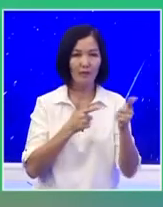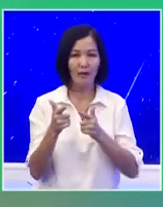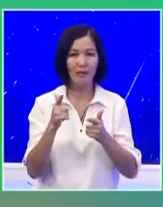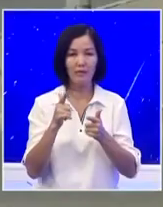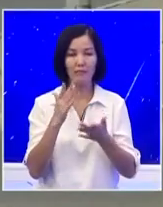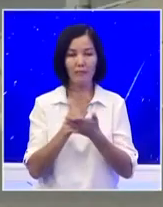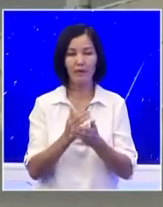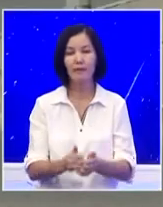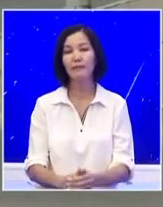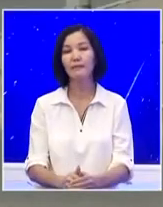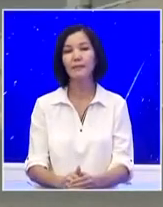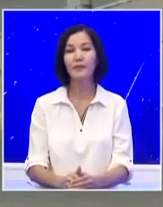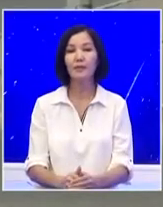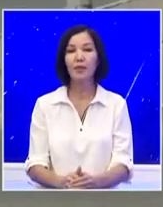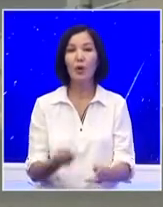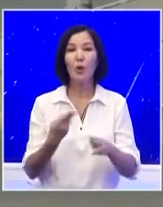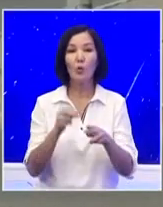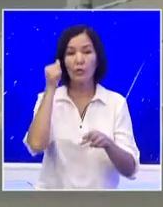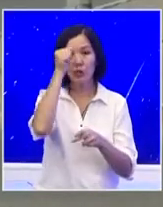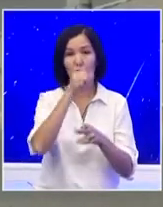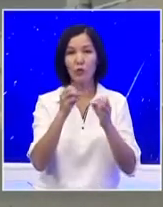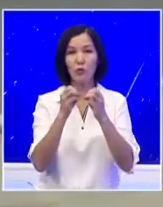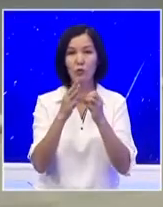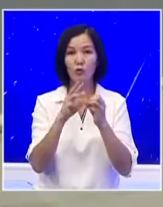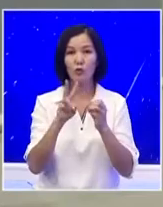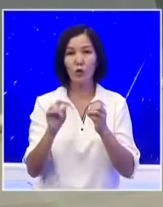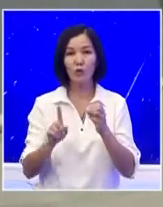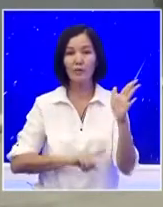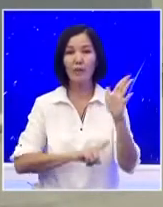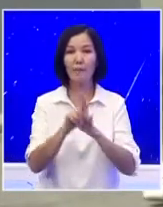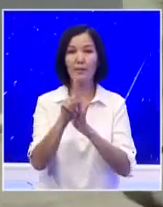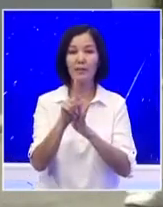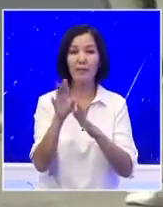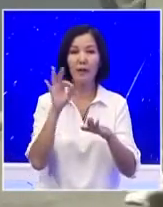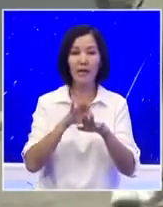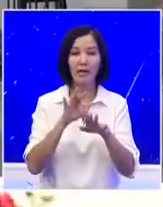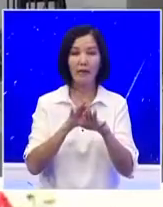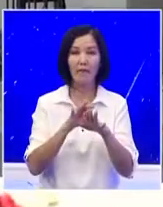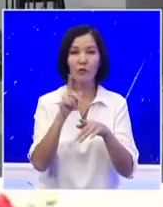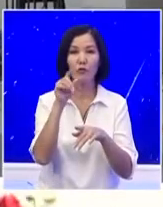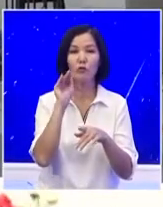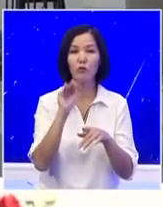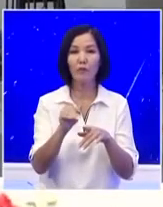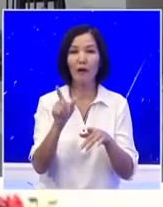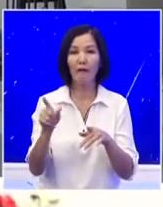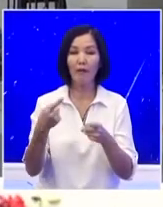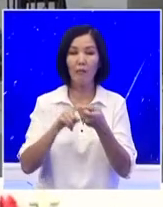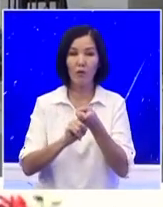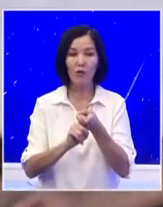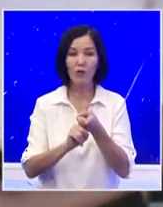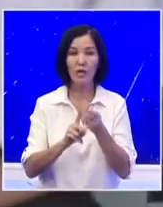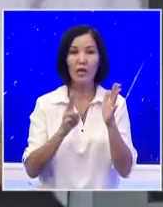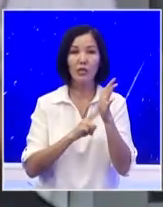жағдай жасалды. Осы жылдың 13 наурызынан бастап Қазақстанда коронавирустық инфекциямен 100 мыңға жуық адам ауырды.